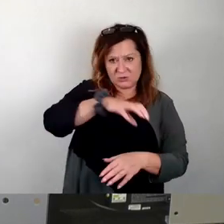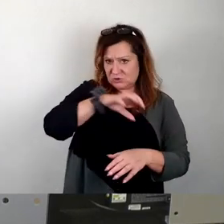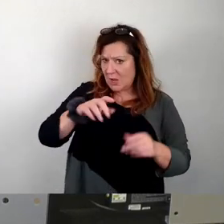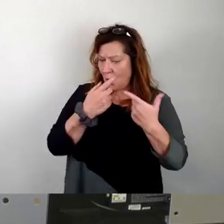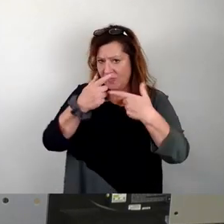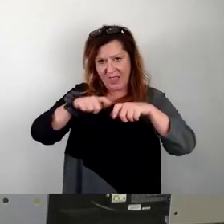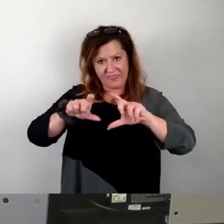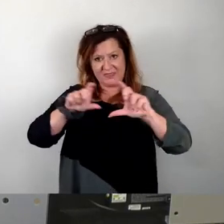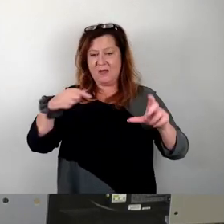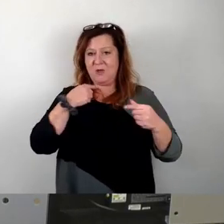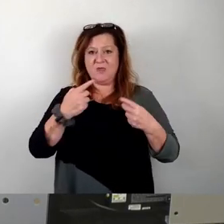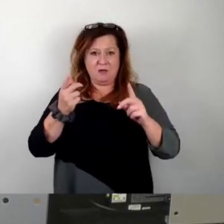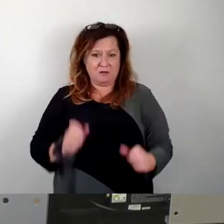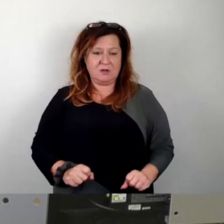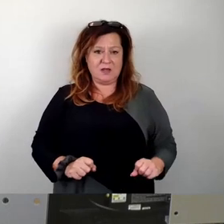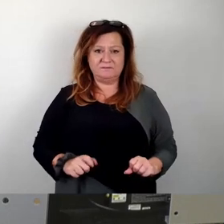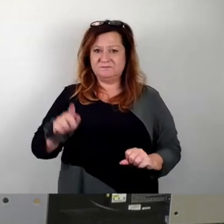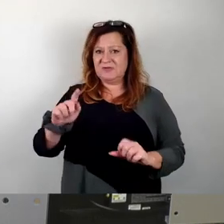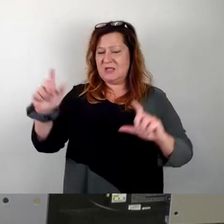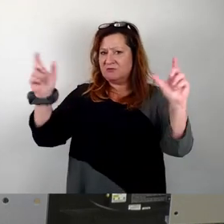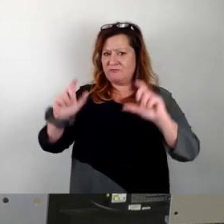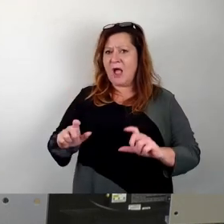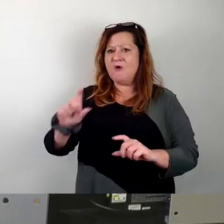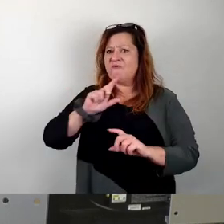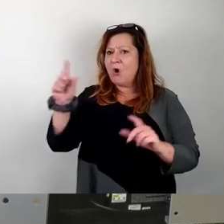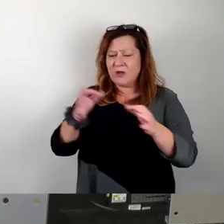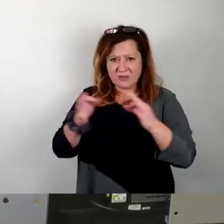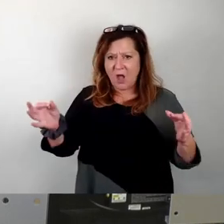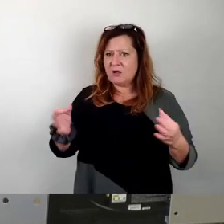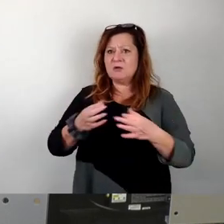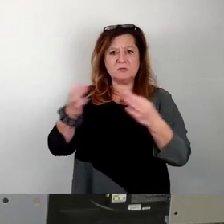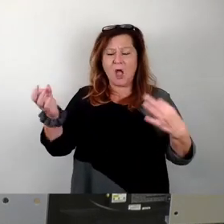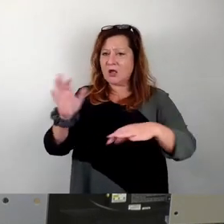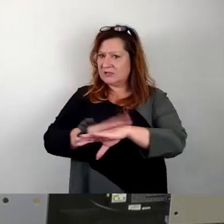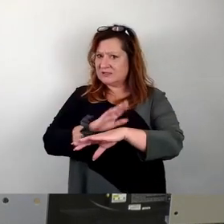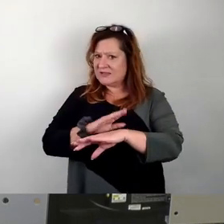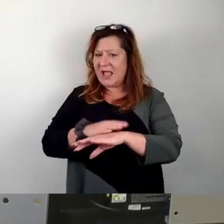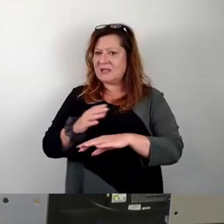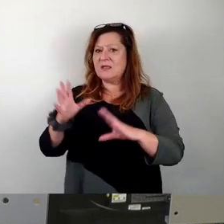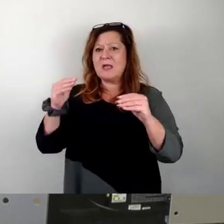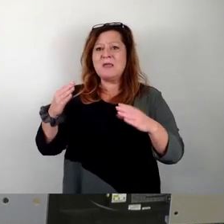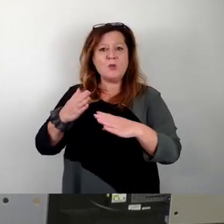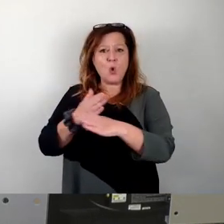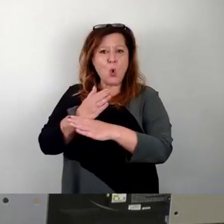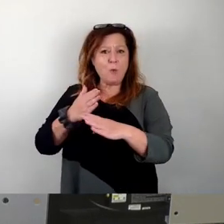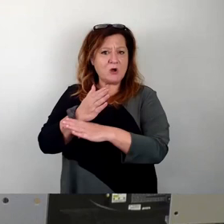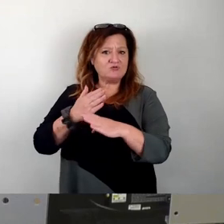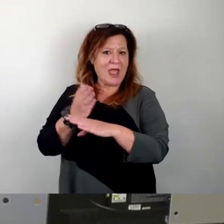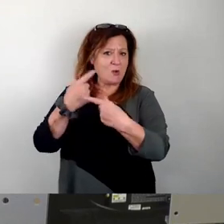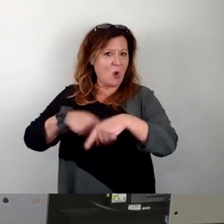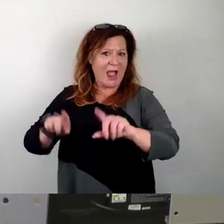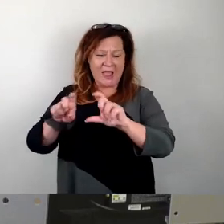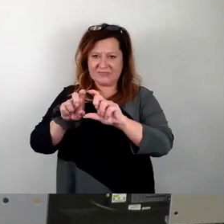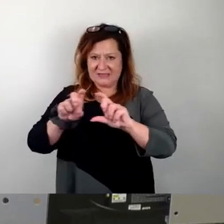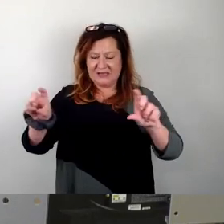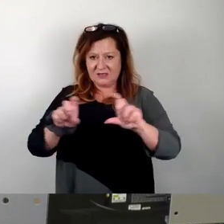Diese Veranstaltungen könnten für bestimmte Wochentage und bestimmte Tageszeiten festgelegt werden, um Überschneidungen mit anderen Veranstaltungen und gegenseitige Störungen